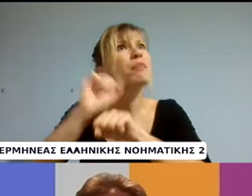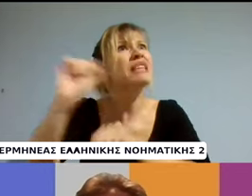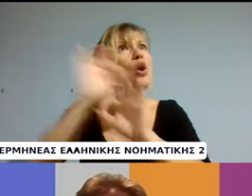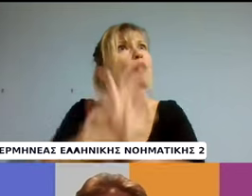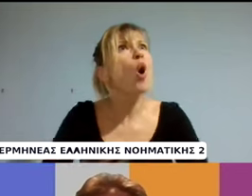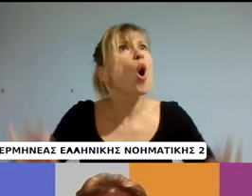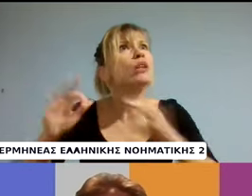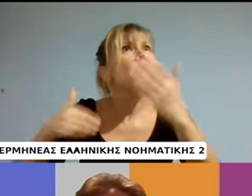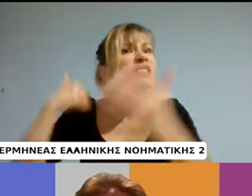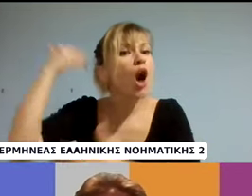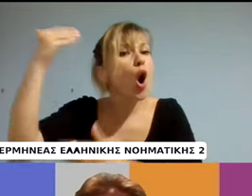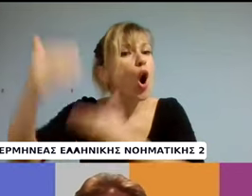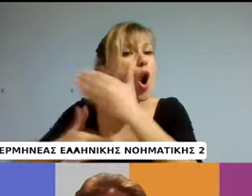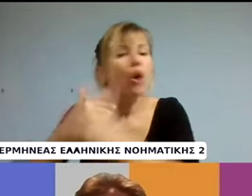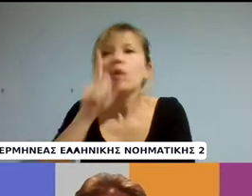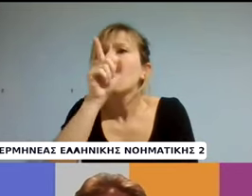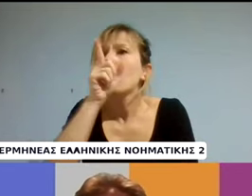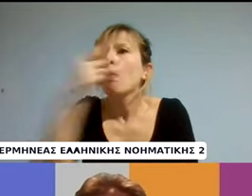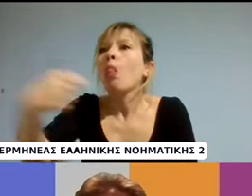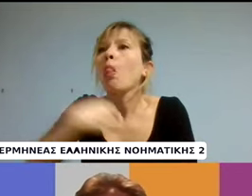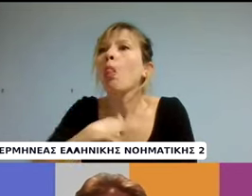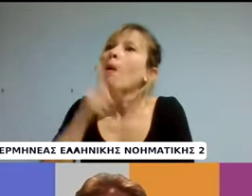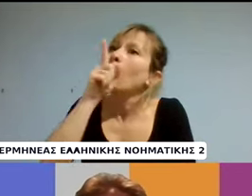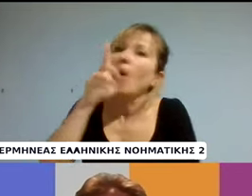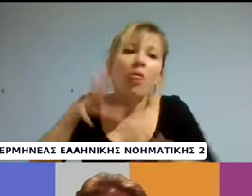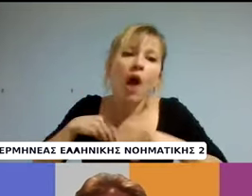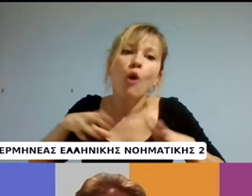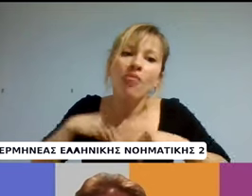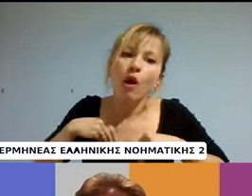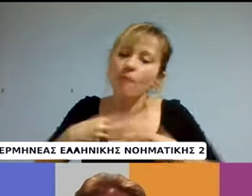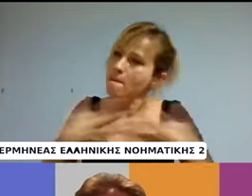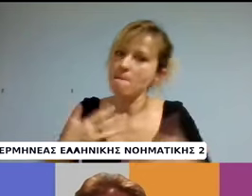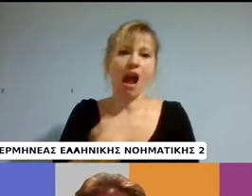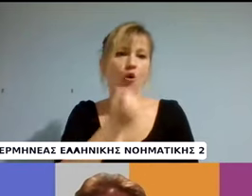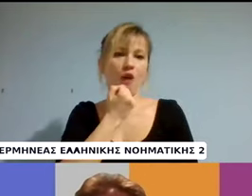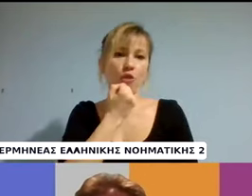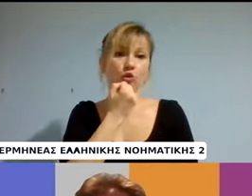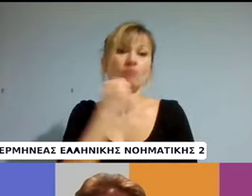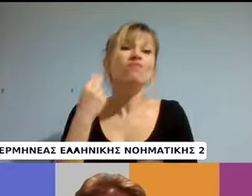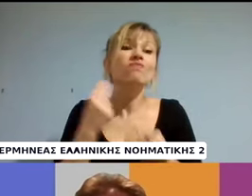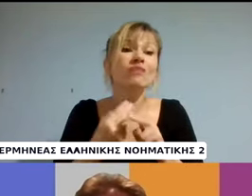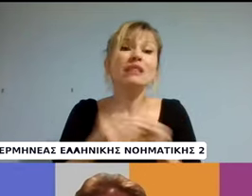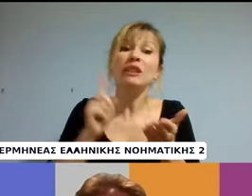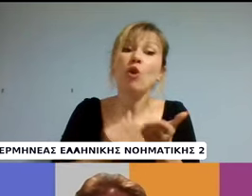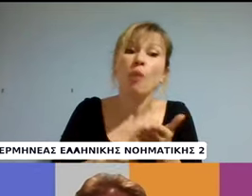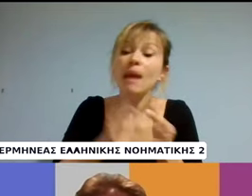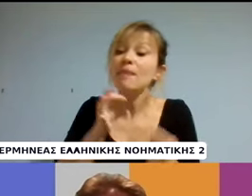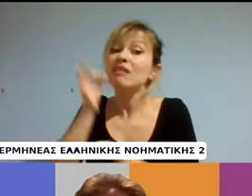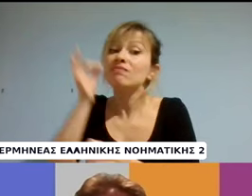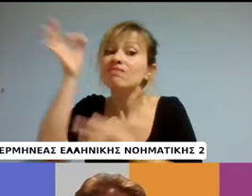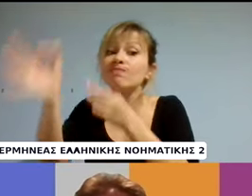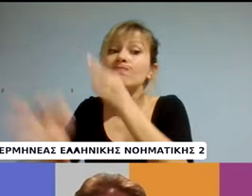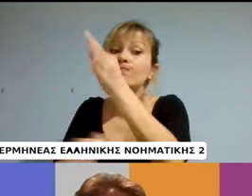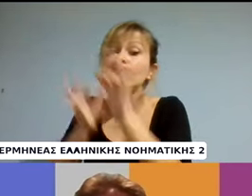τρόπο εξηγούμε στους πελάτες μας γιατί το ανθρώπινο κεφάλαιο είναι σημαντικό, γιατί